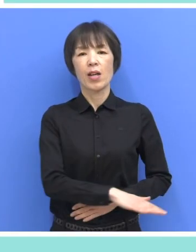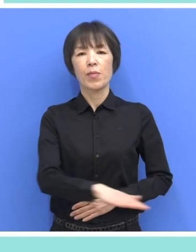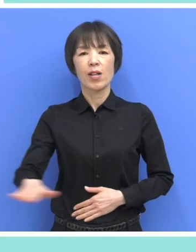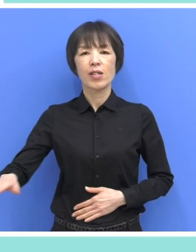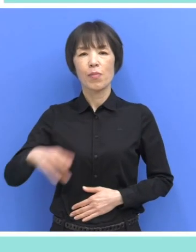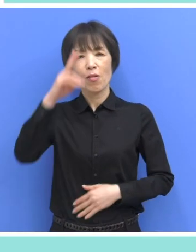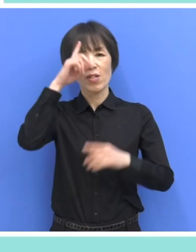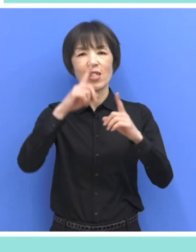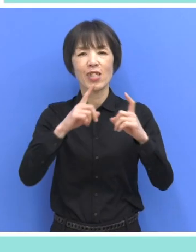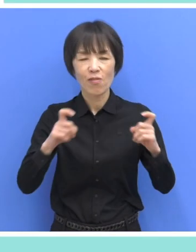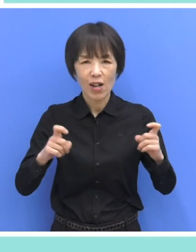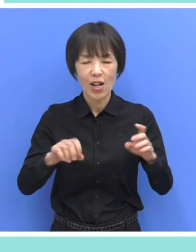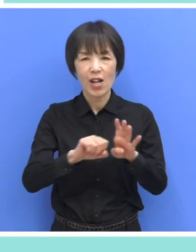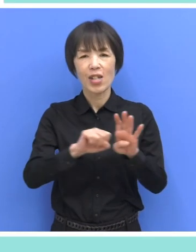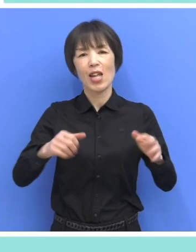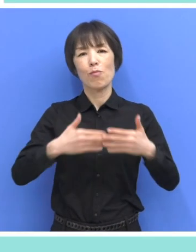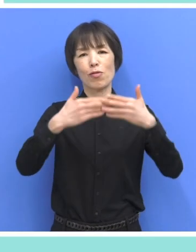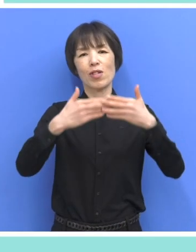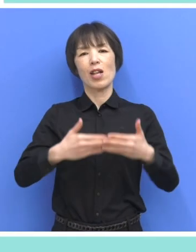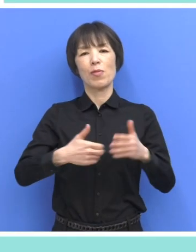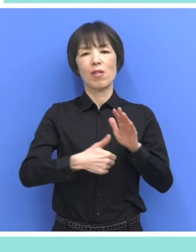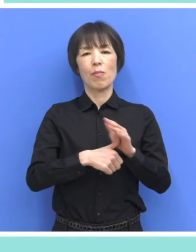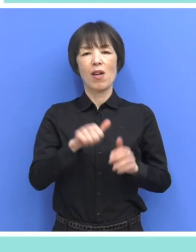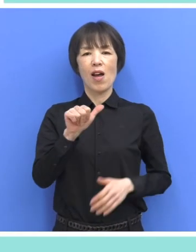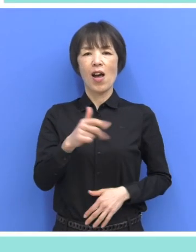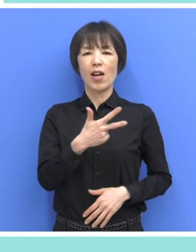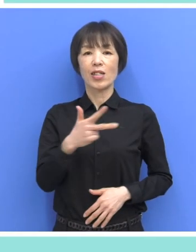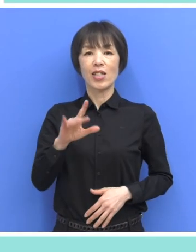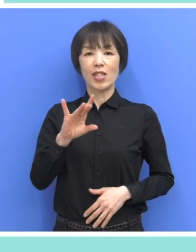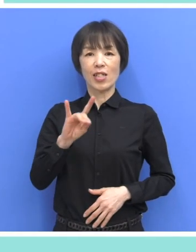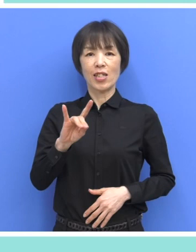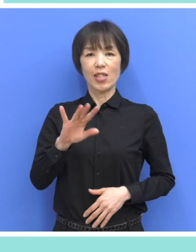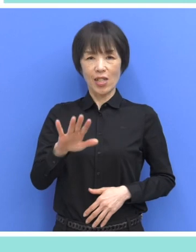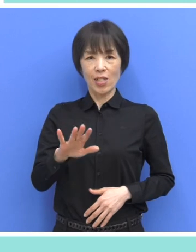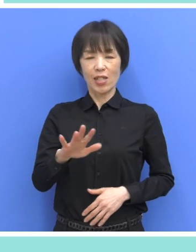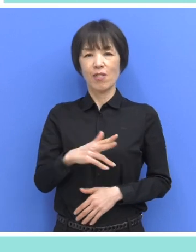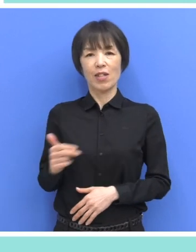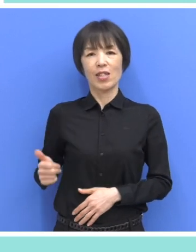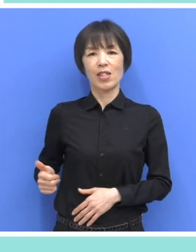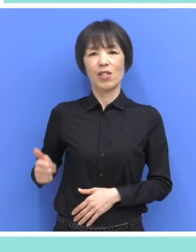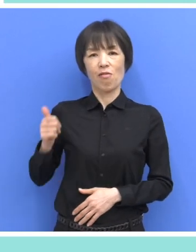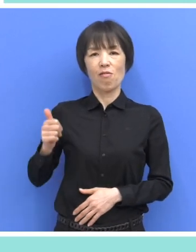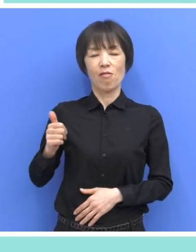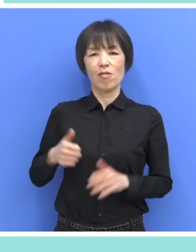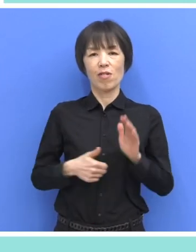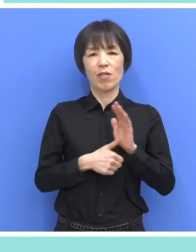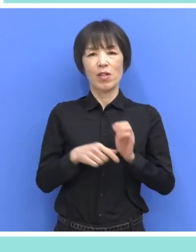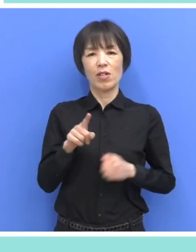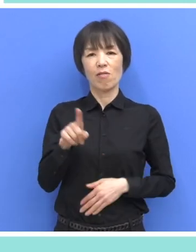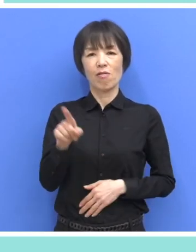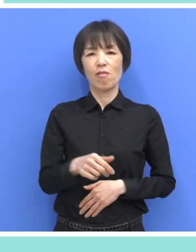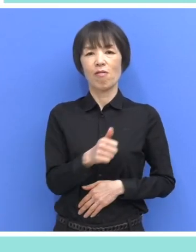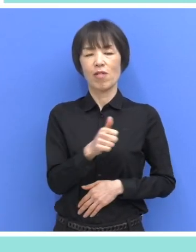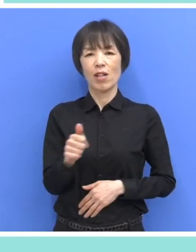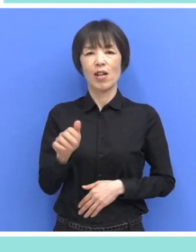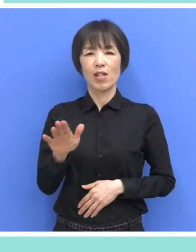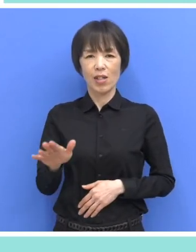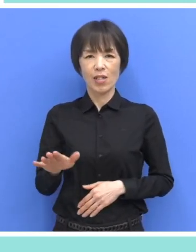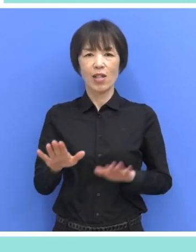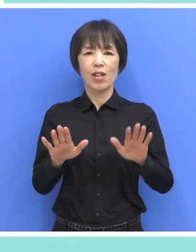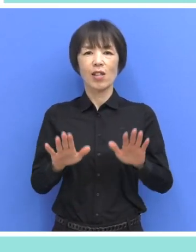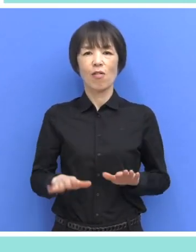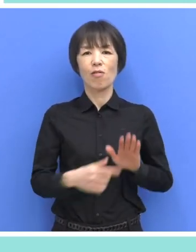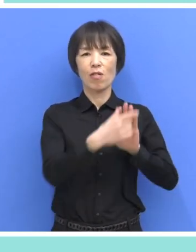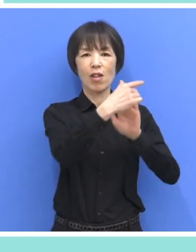皆さんこんにちは、大村ケーブルテレビの安食薫です。 皆さんこんにちは、大村市長の園田博史です。 シティ